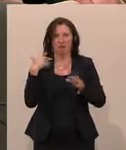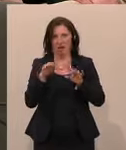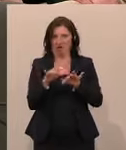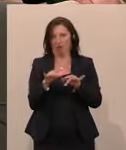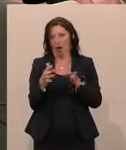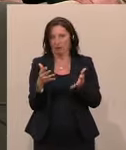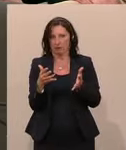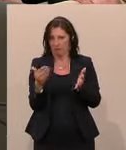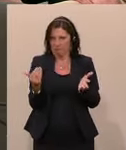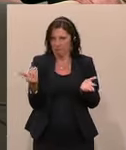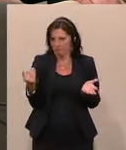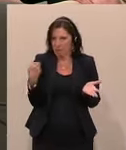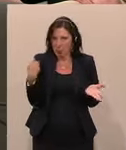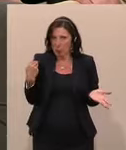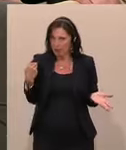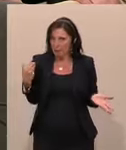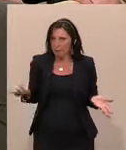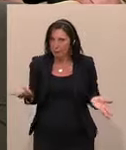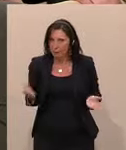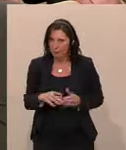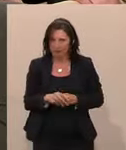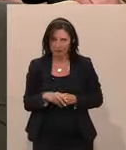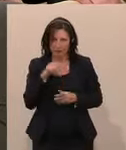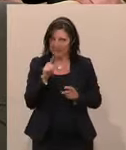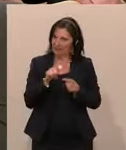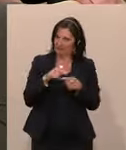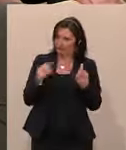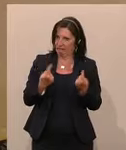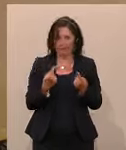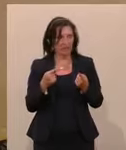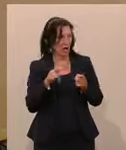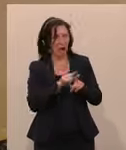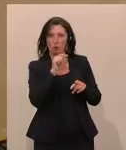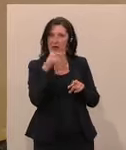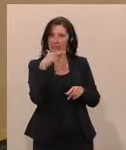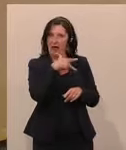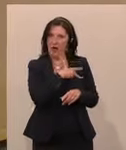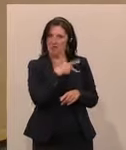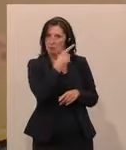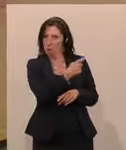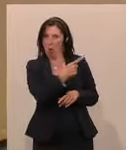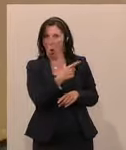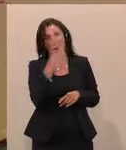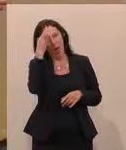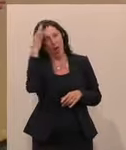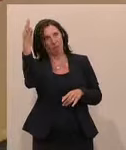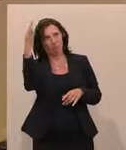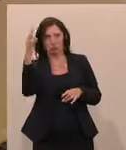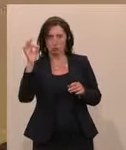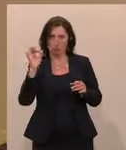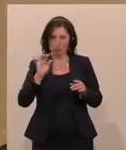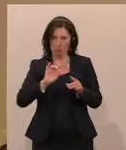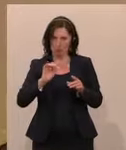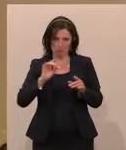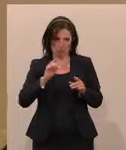jetzt gerade vor kurzem. Und das haben nicht wir oder die SPÖ oder sonst wer uns ausgesucht, dass es jetzt an die Öffentlichkeit gekommen